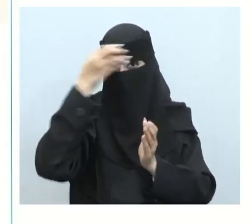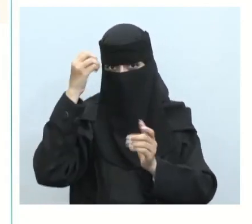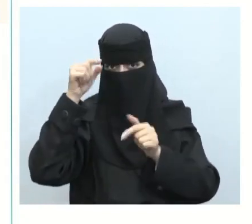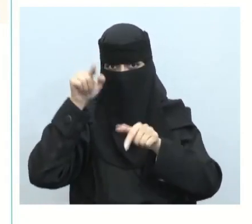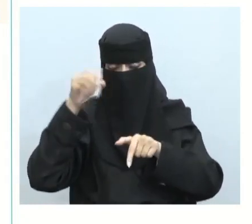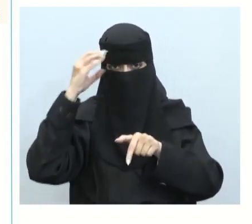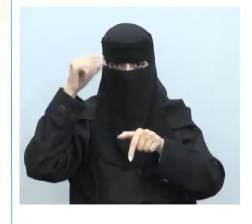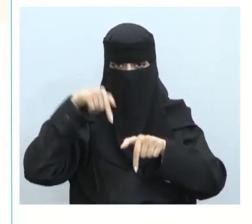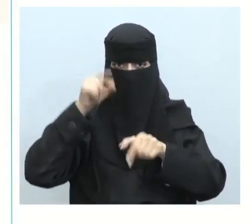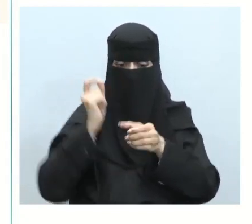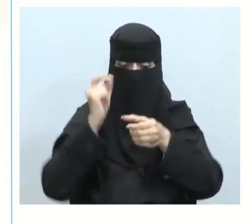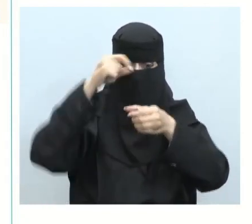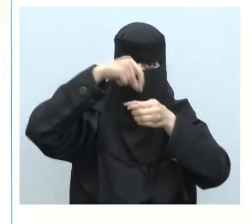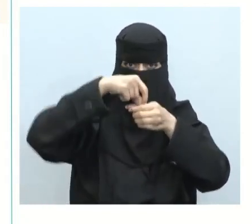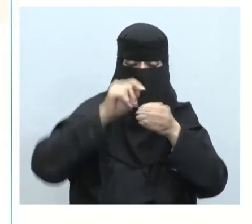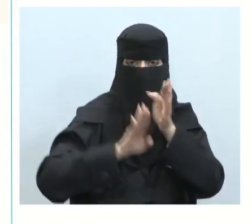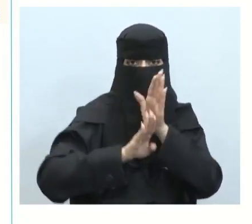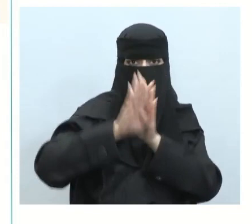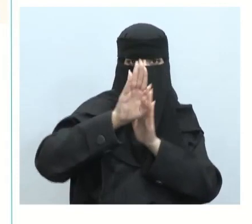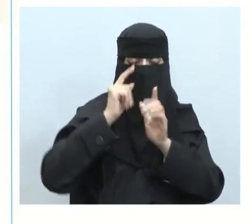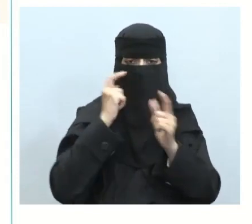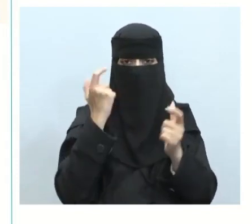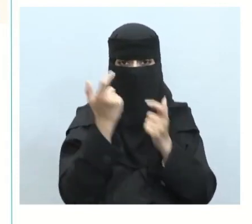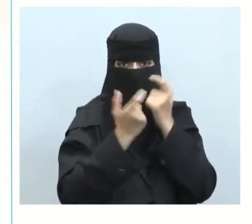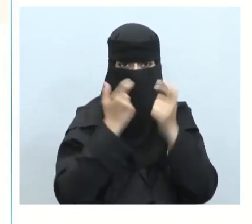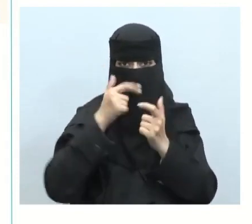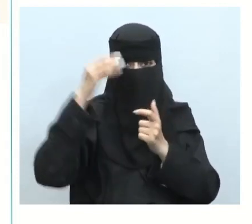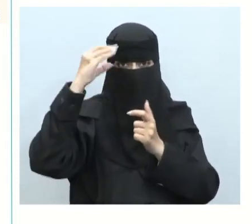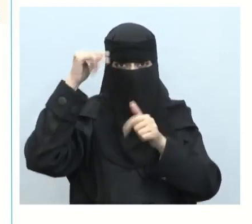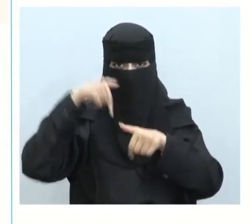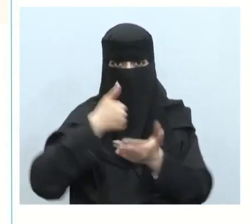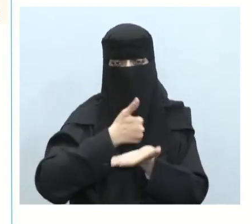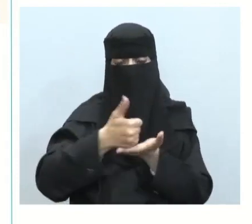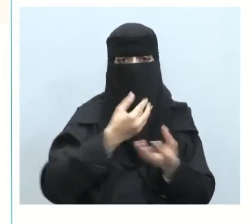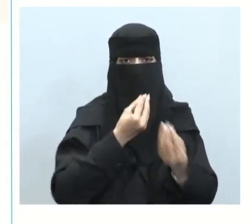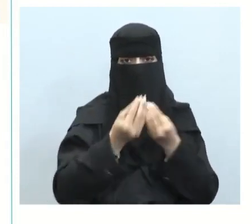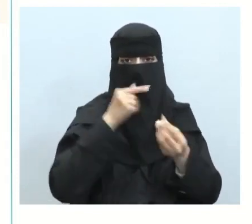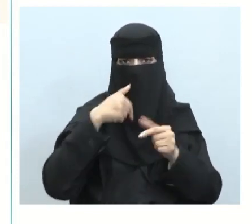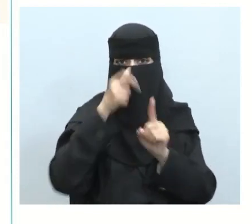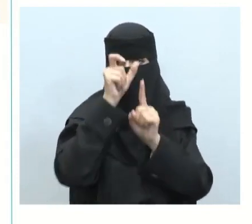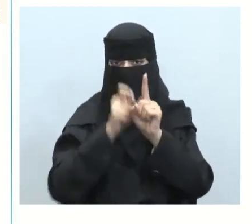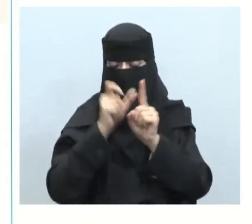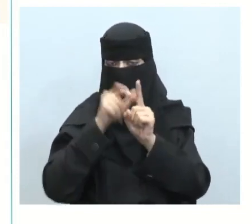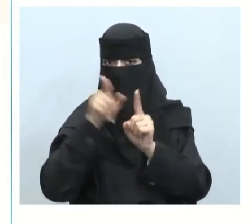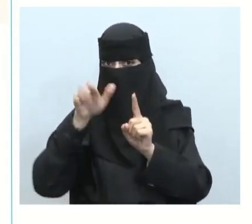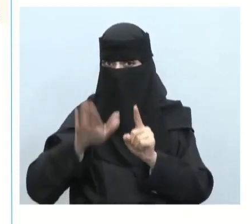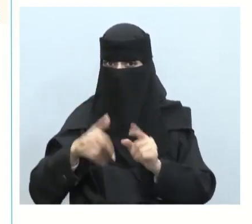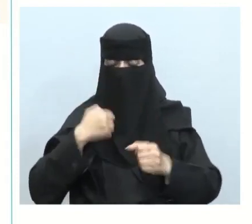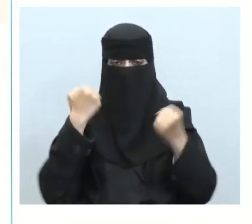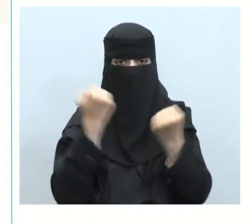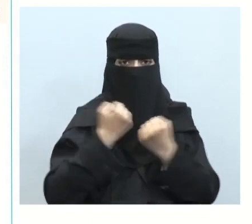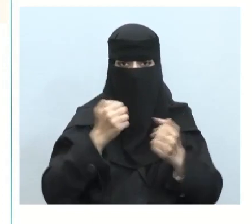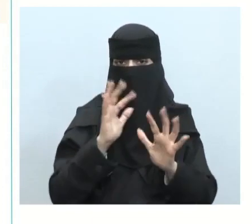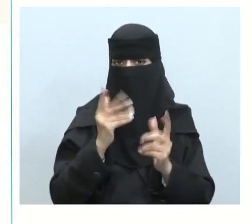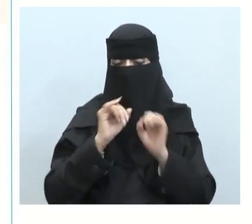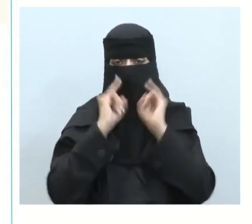من بذت التطور والدراسه العلميه لاسلوب التعامل مع الموظفين ونشاط المنظمات